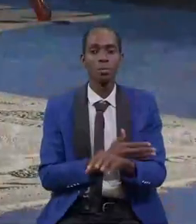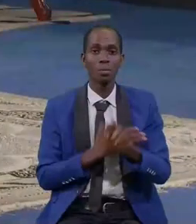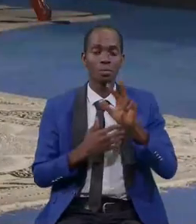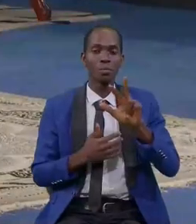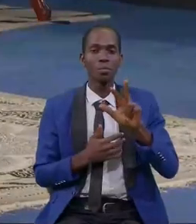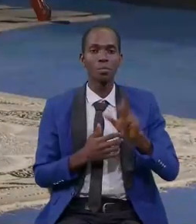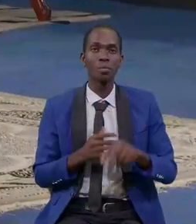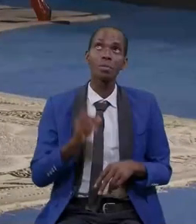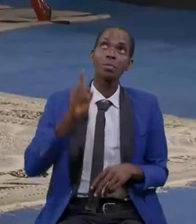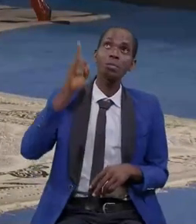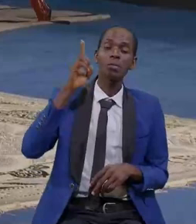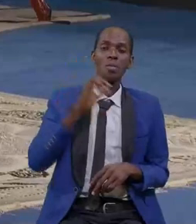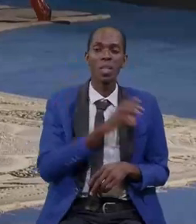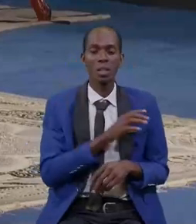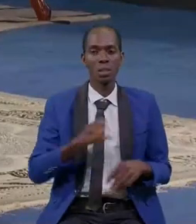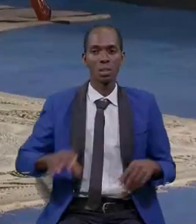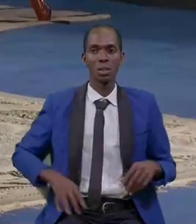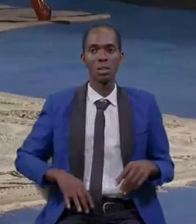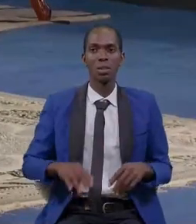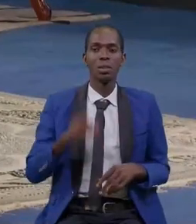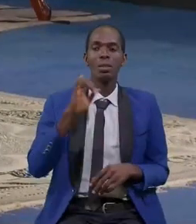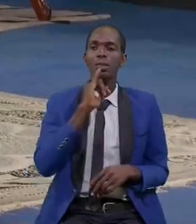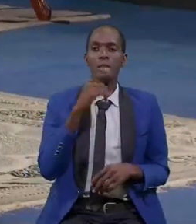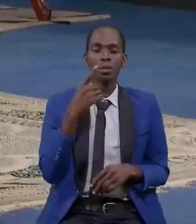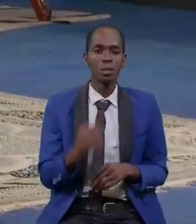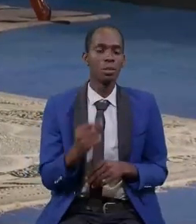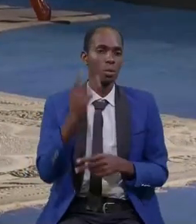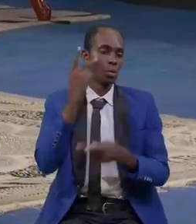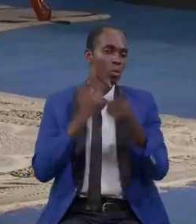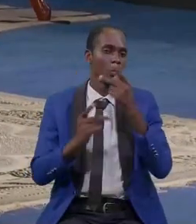lui Christ, il est le prophète